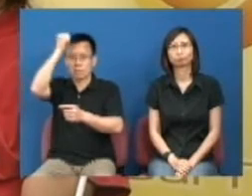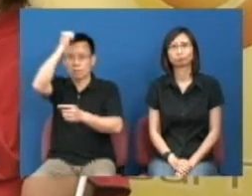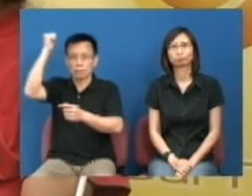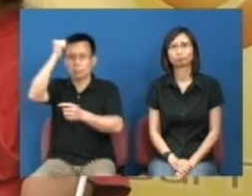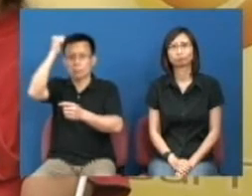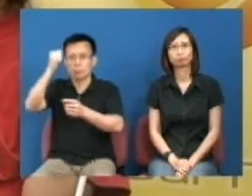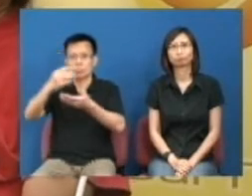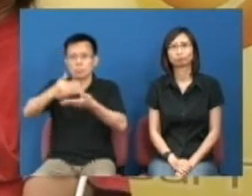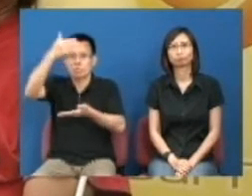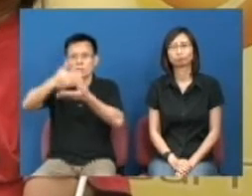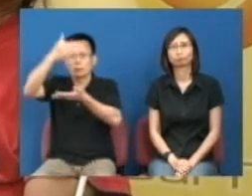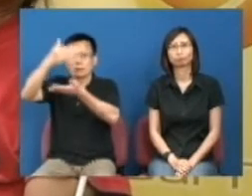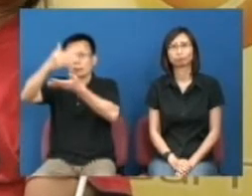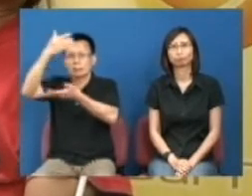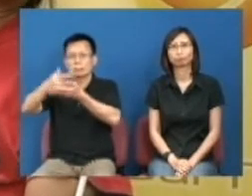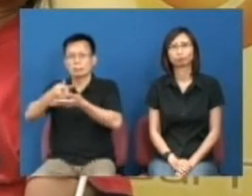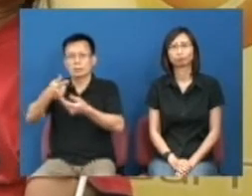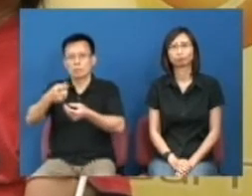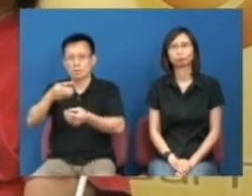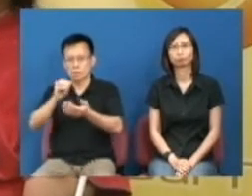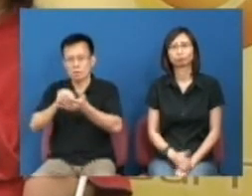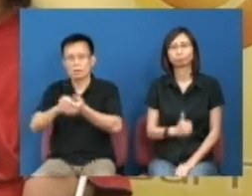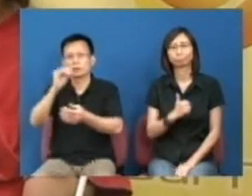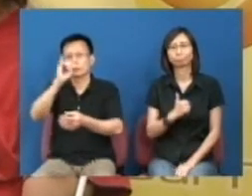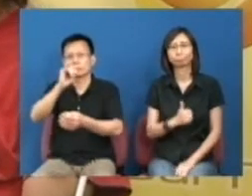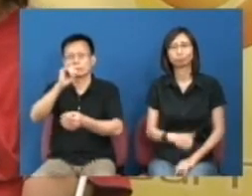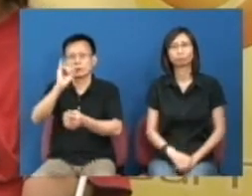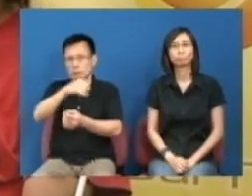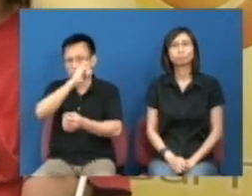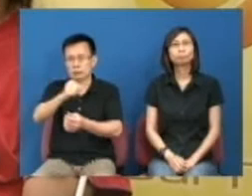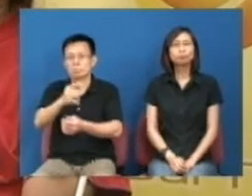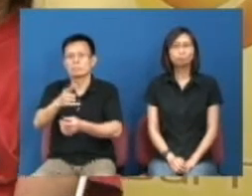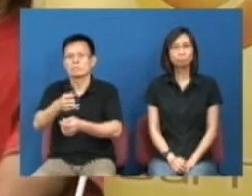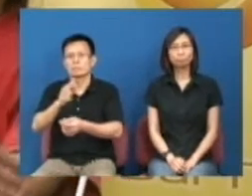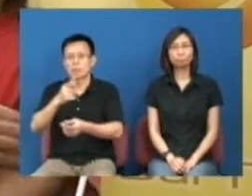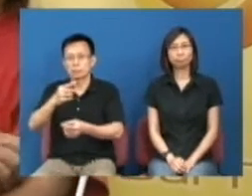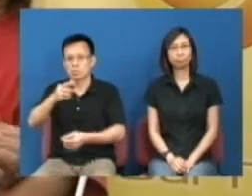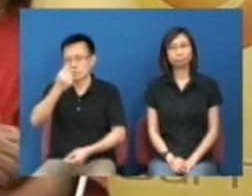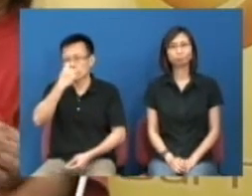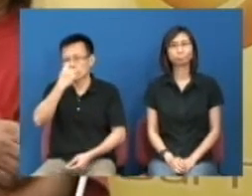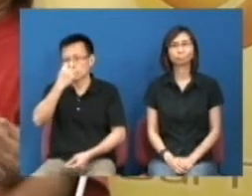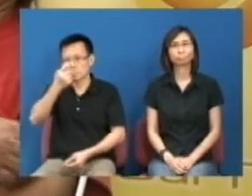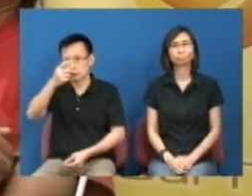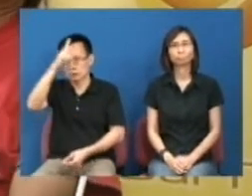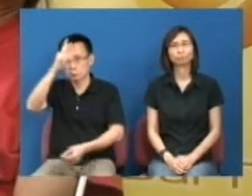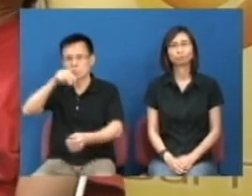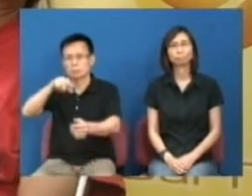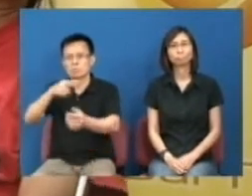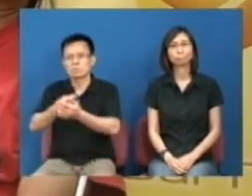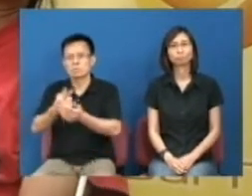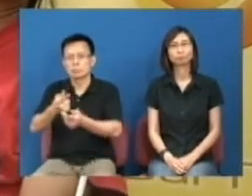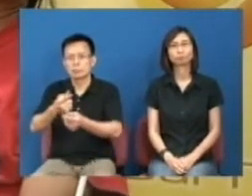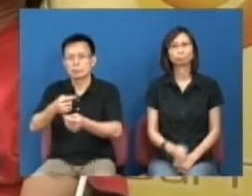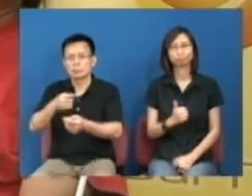的業主的業權就一定是錯的了、你當然如果用你的方法用殖民地的時候方法凡是最重都叫擾亂秩序